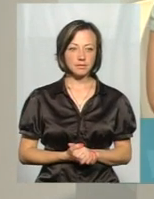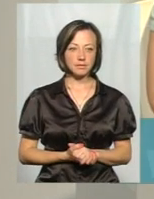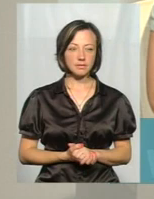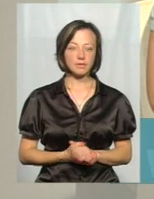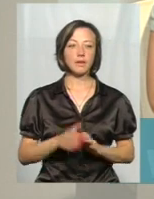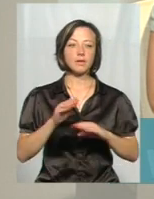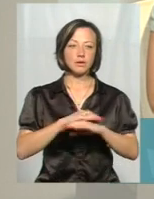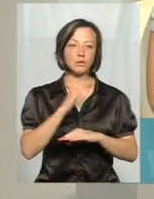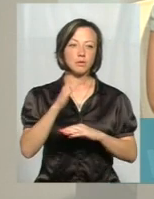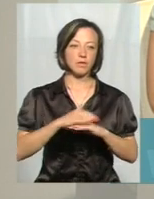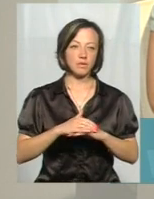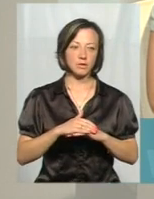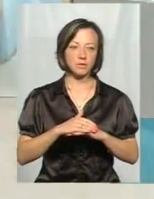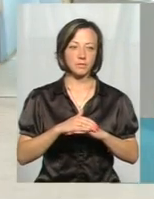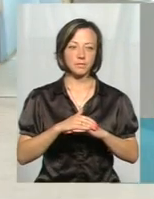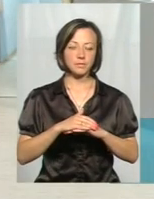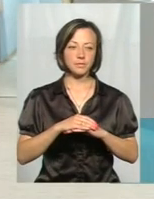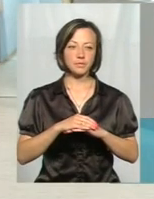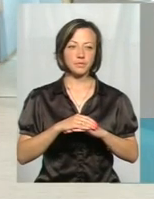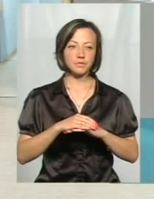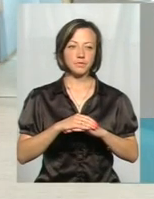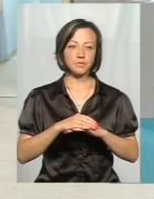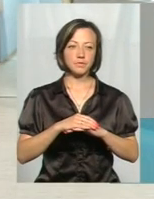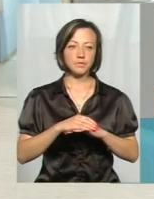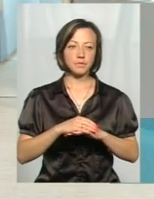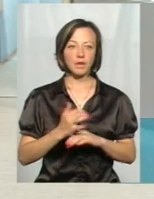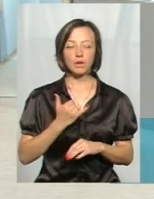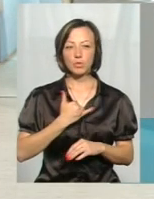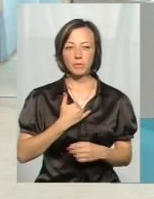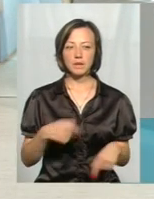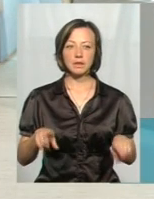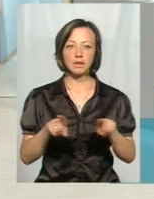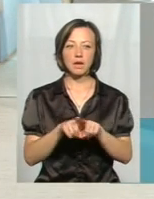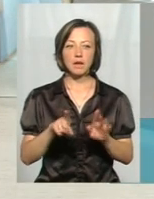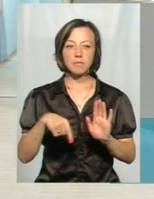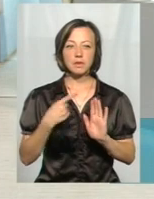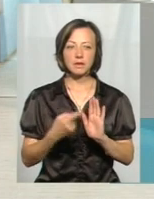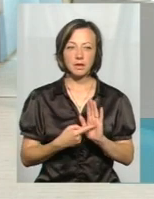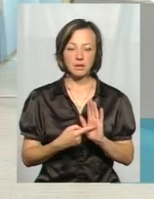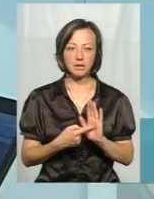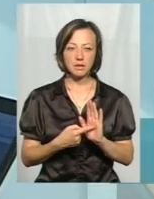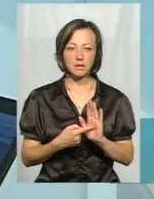Алло, доброго вечора. Доброго вечора. У мене таке питання. Які...